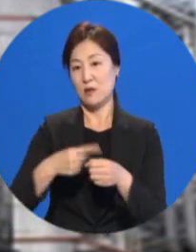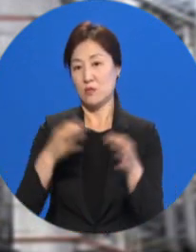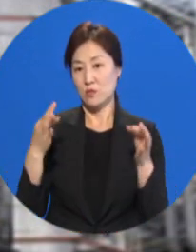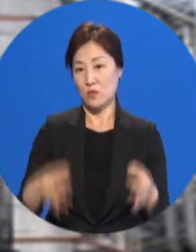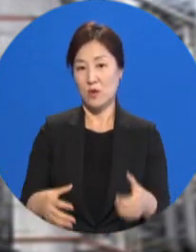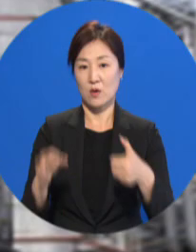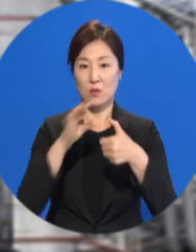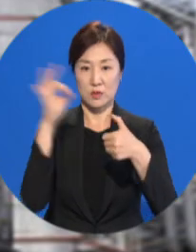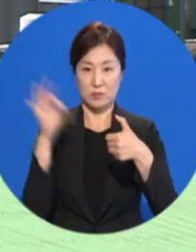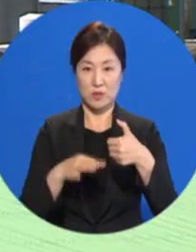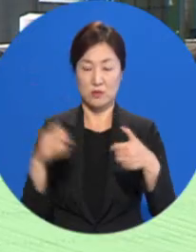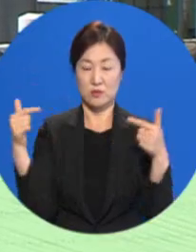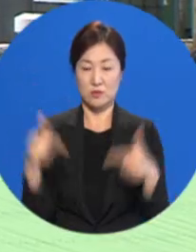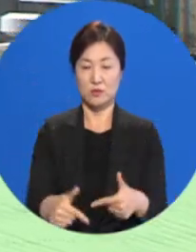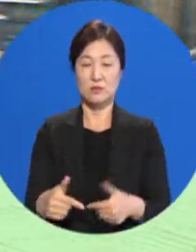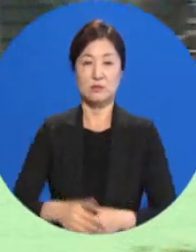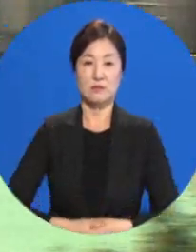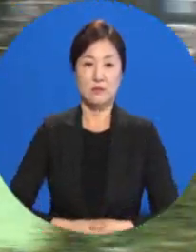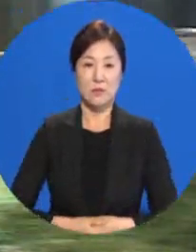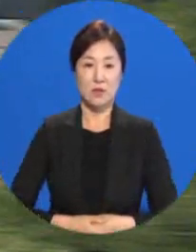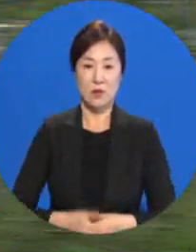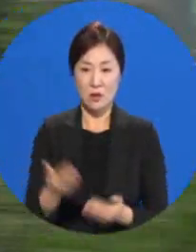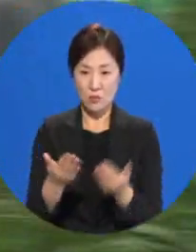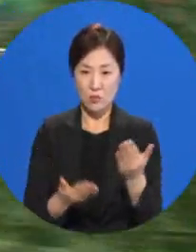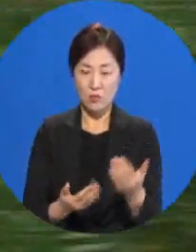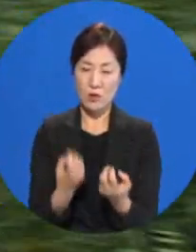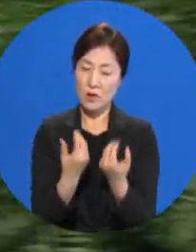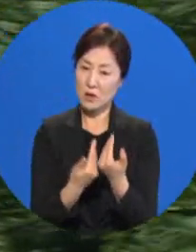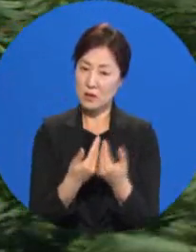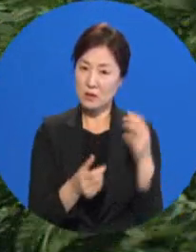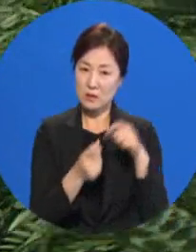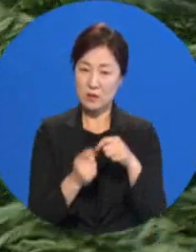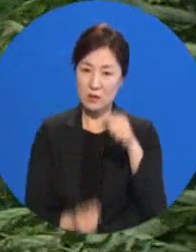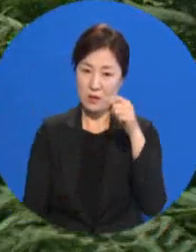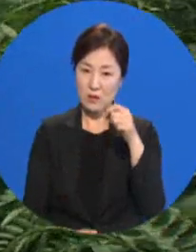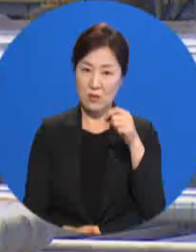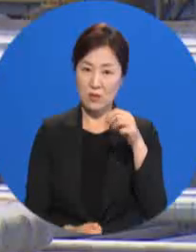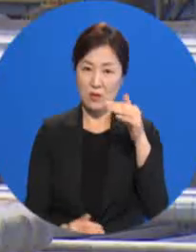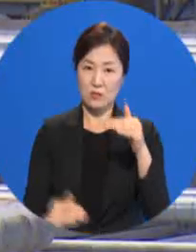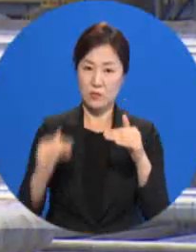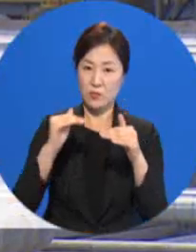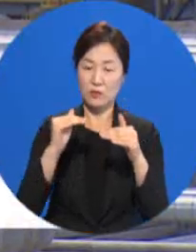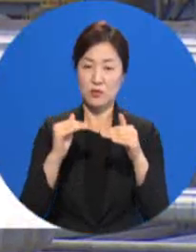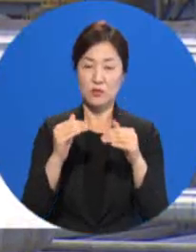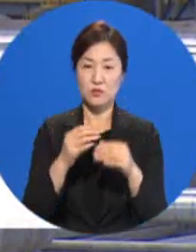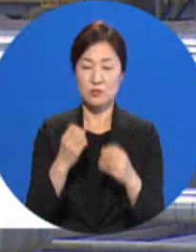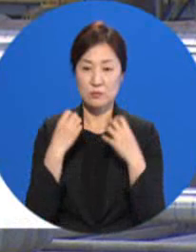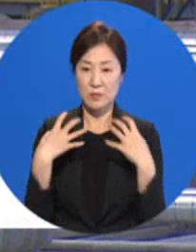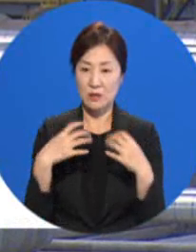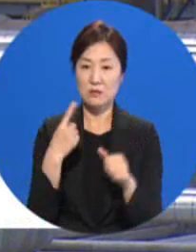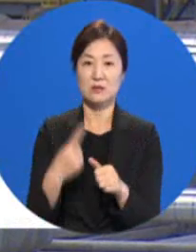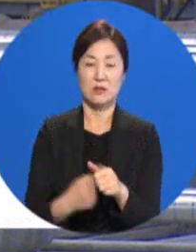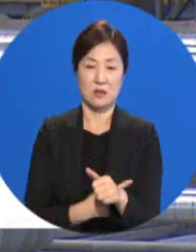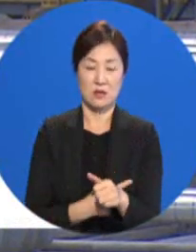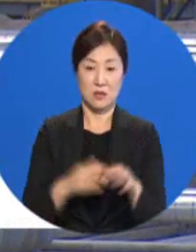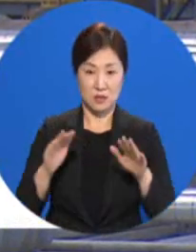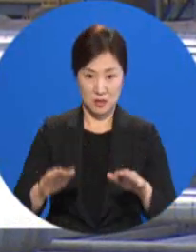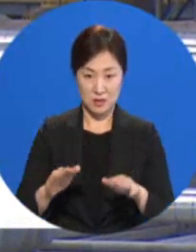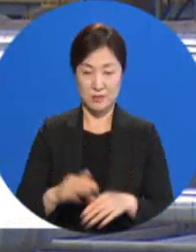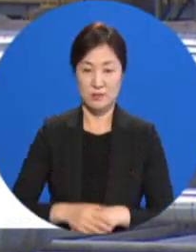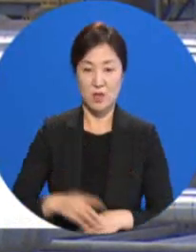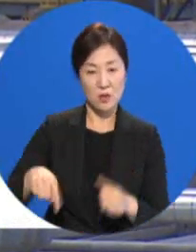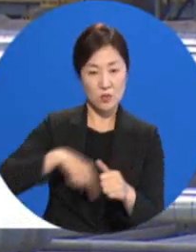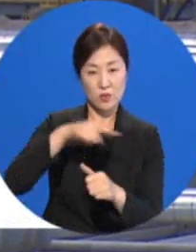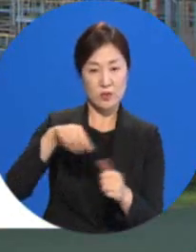가까이 떨어졌습니다. 무역 분쟁 장기화와 수급 불균형의 이중 악재가 이어지고 있는 상황에서 현재로서는